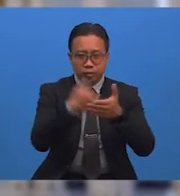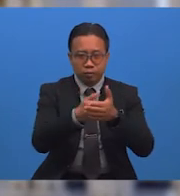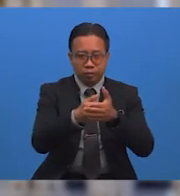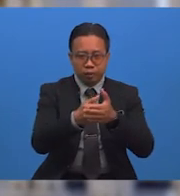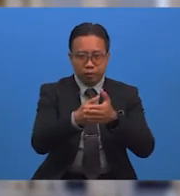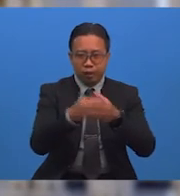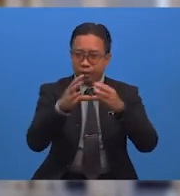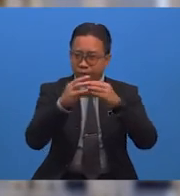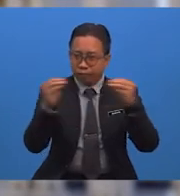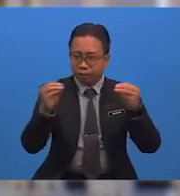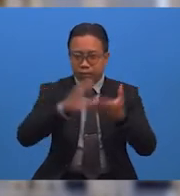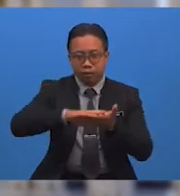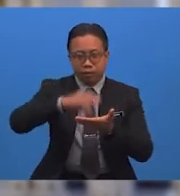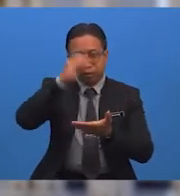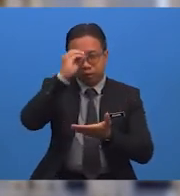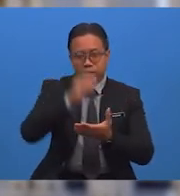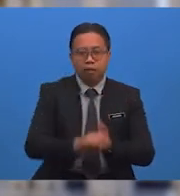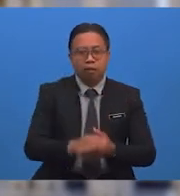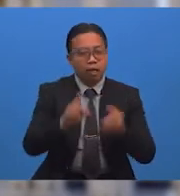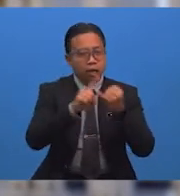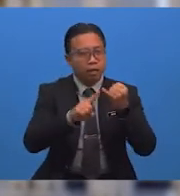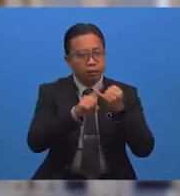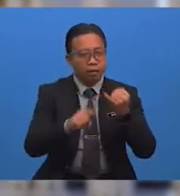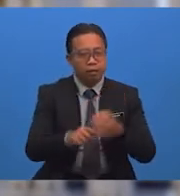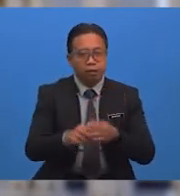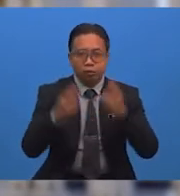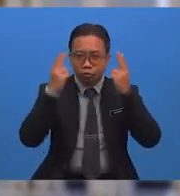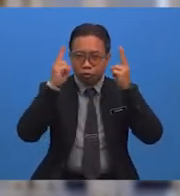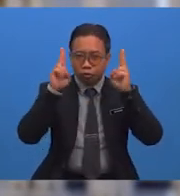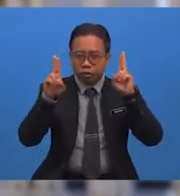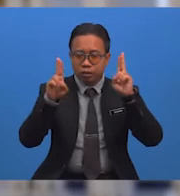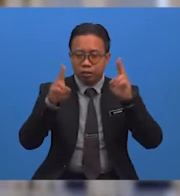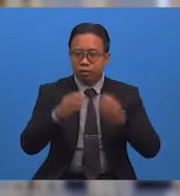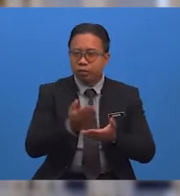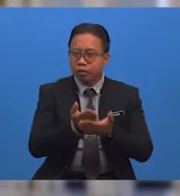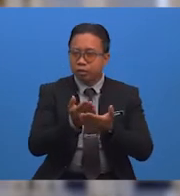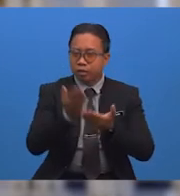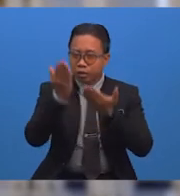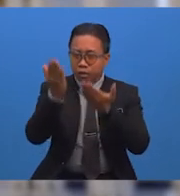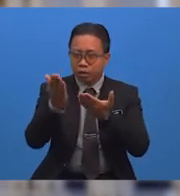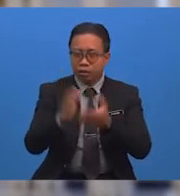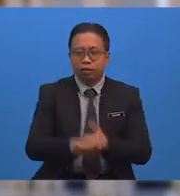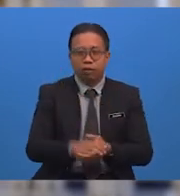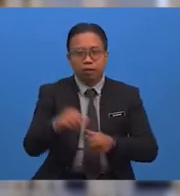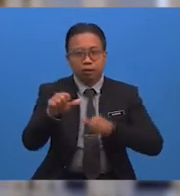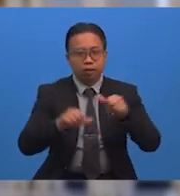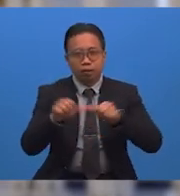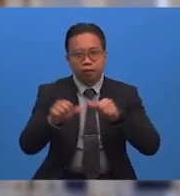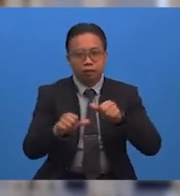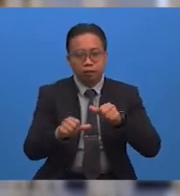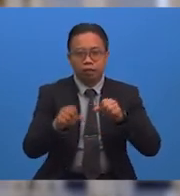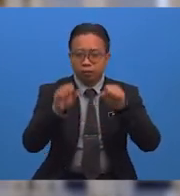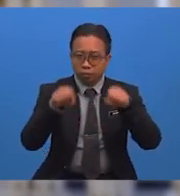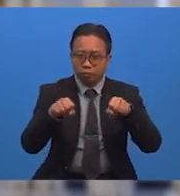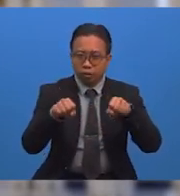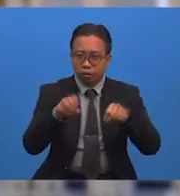sampai ke penghujung siaran. Akhir sekali, Ustazah ingin sarankan beberapa aktiviti